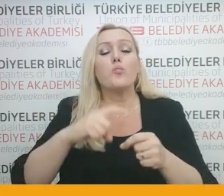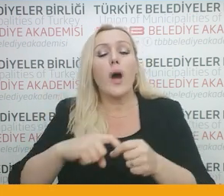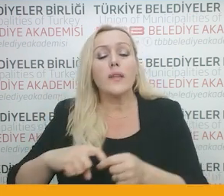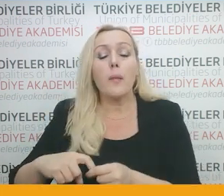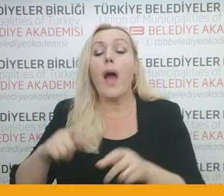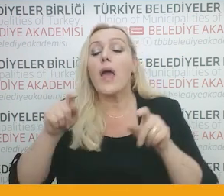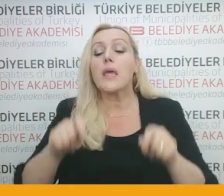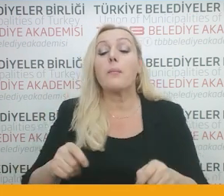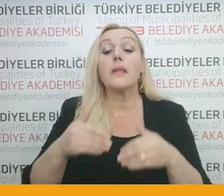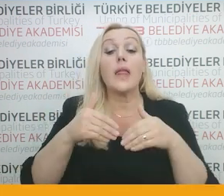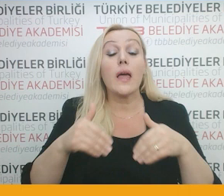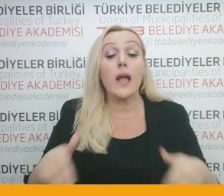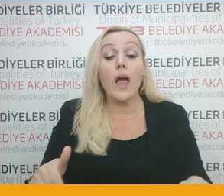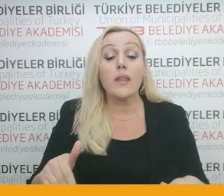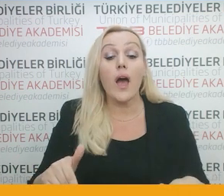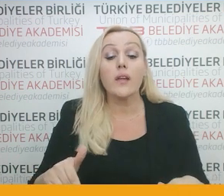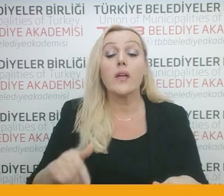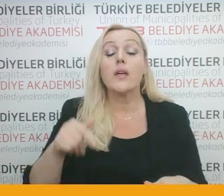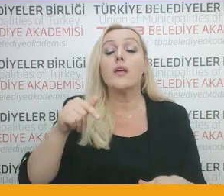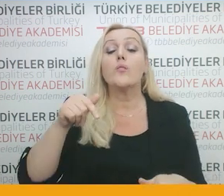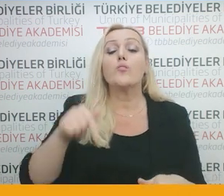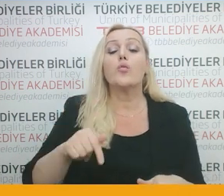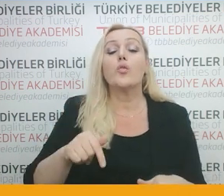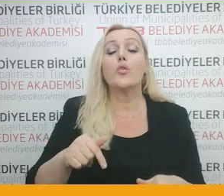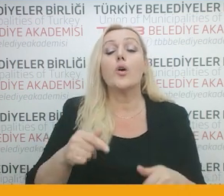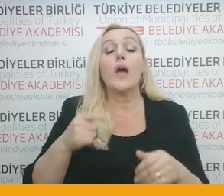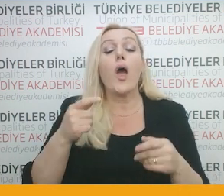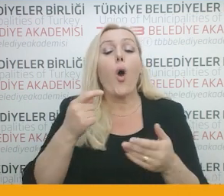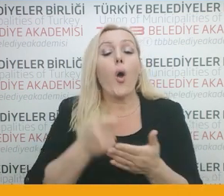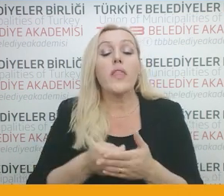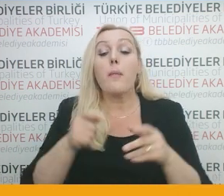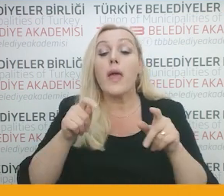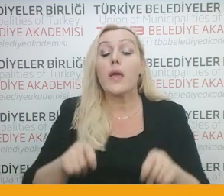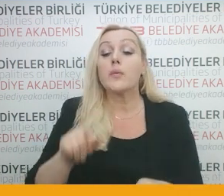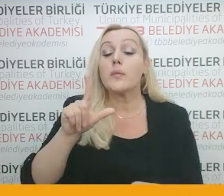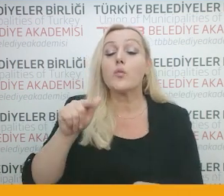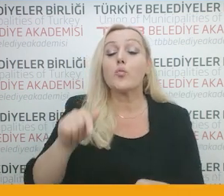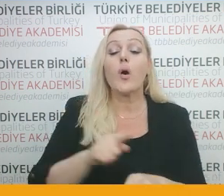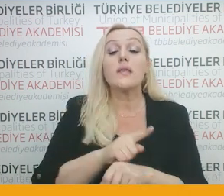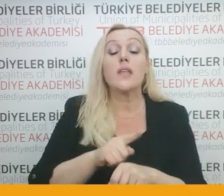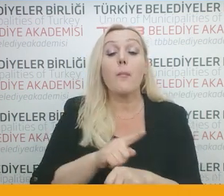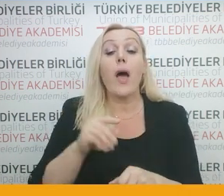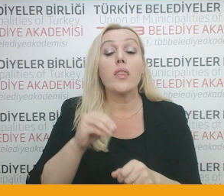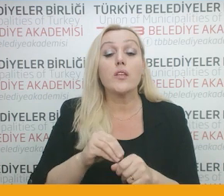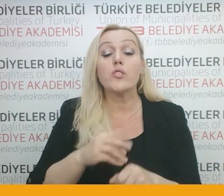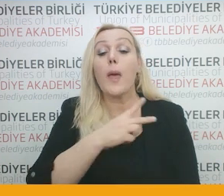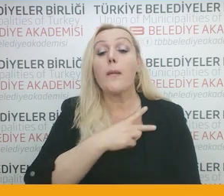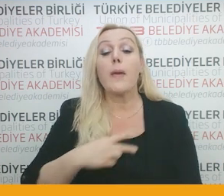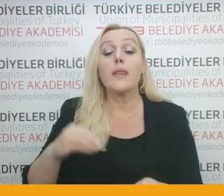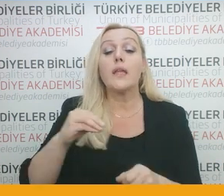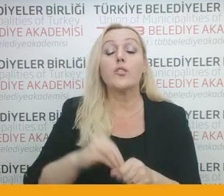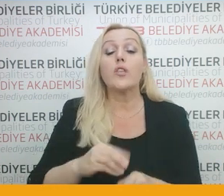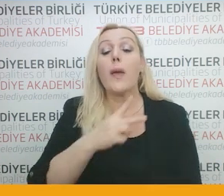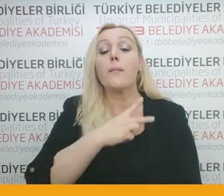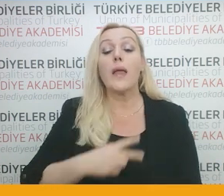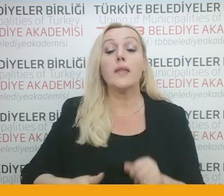sertifikalı muhasebe yetkilisi olana kadar bir şekilde bu ödemelerin yapılması gerekiyor. Bu süre zarfında da belediyede üst yönetici